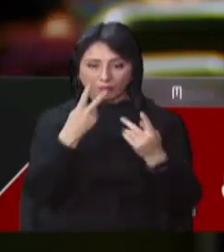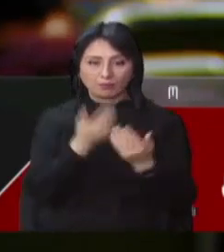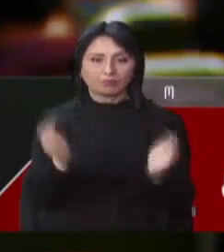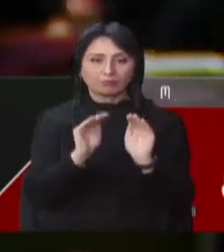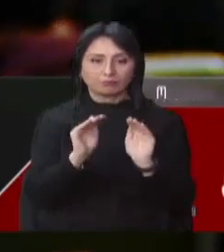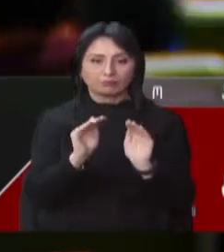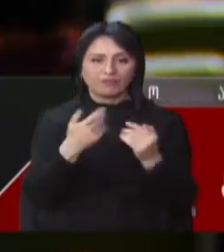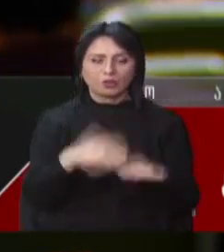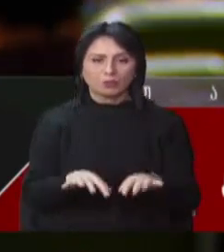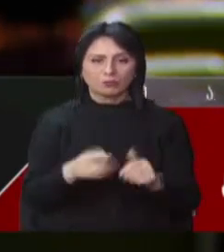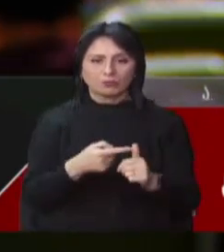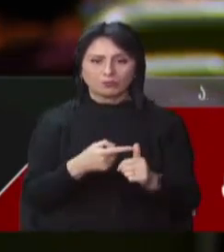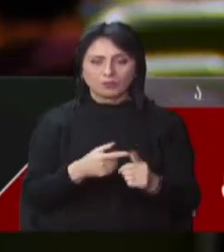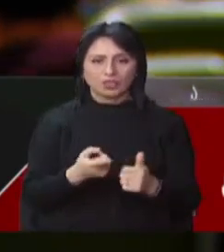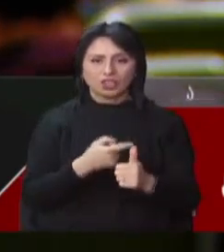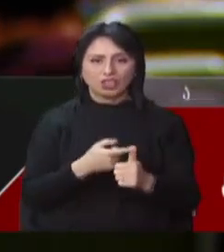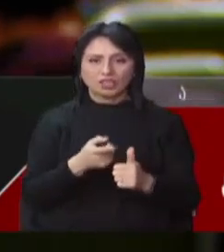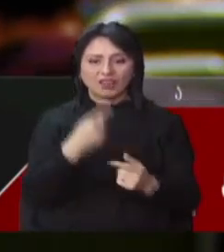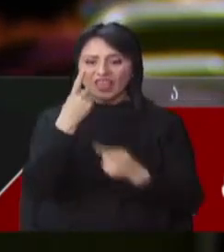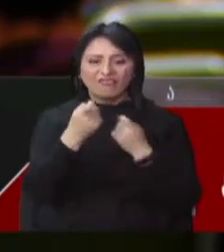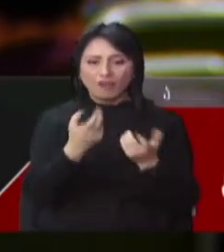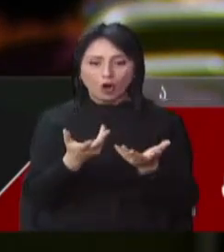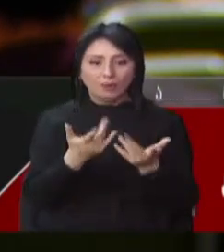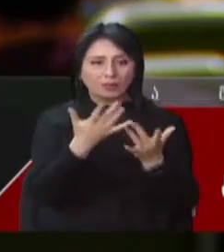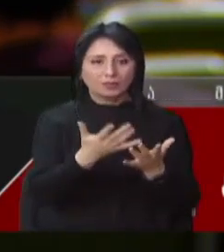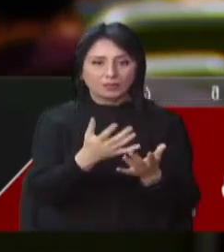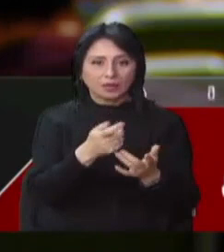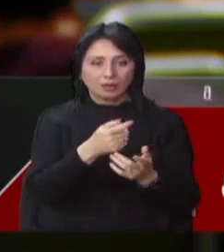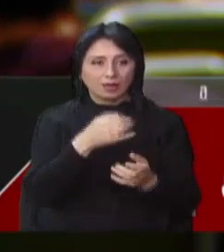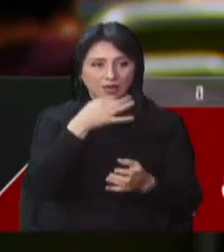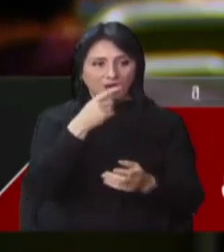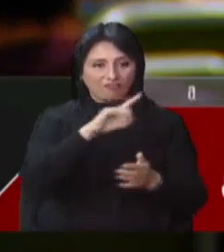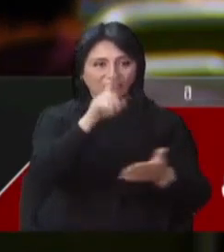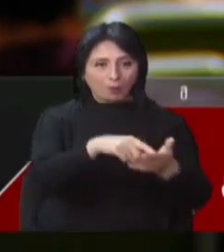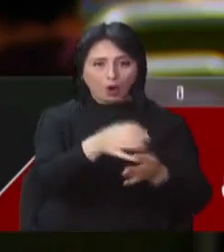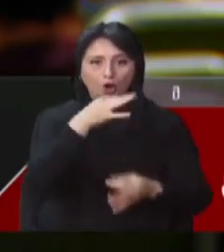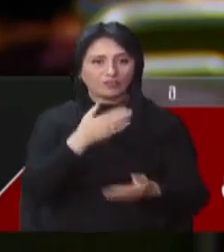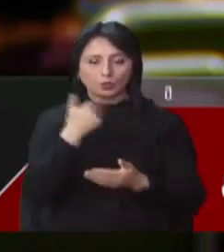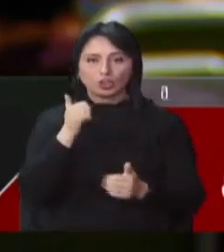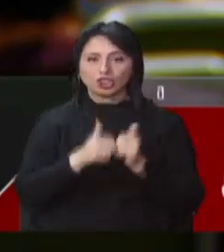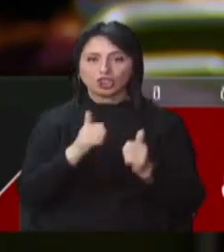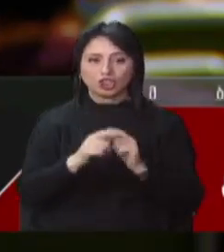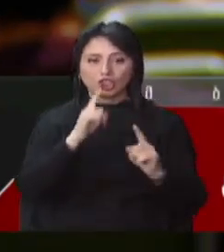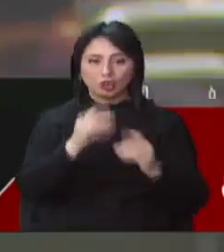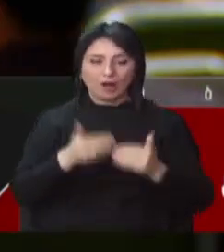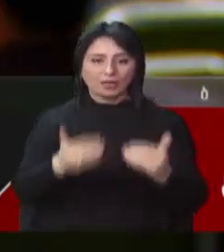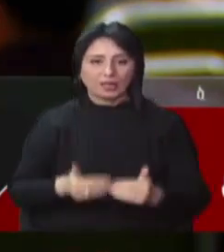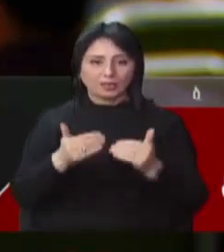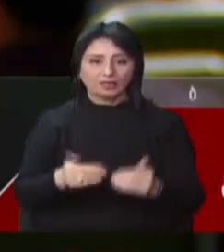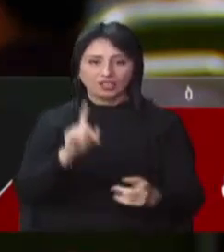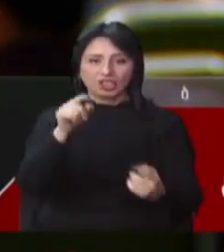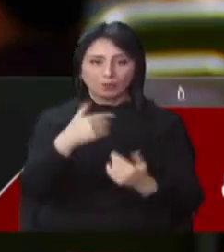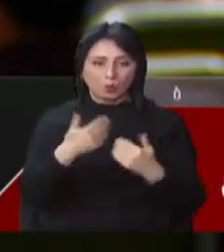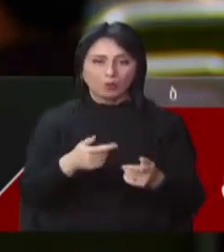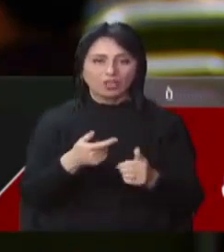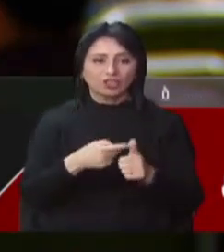დავინახეთ, რომ ვთქვათ, ინფორმაციის გამოთხოვა უფრო მეტად გაჭირდა, ასევე ხშირი იყო სხდომების გადადება.